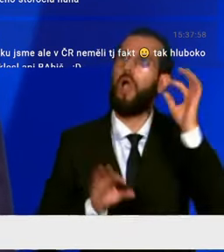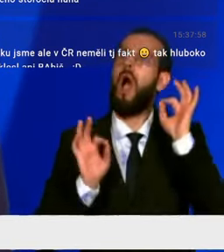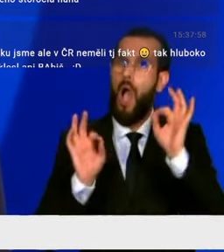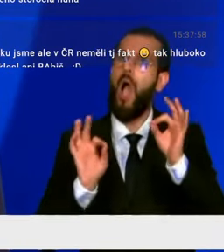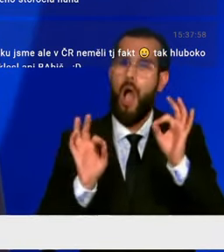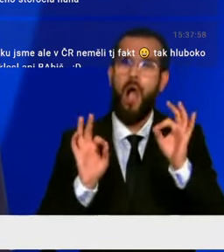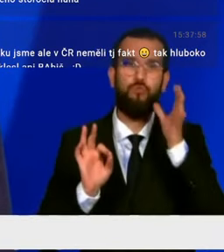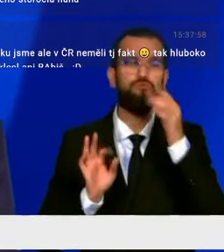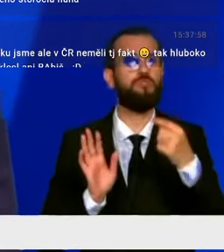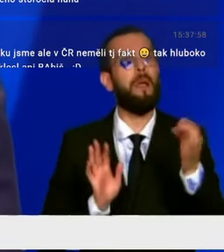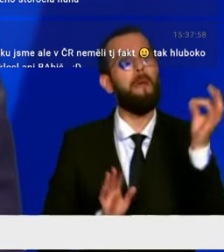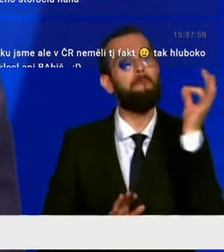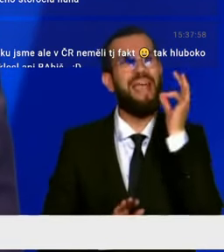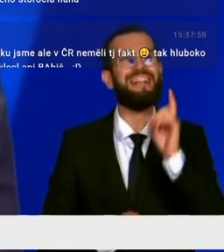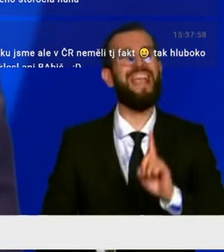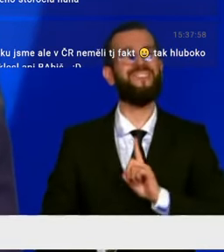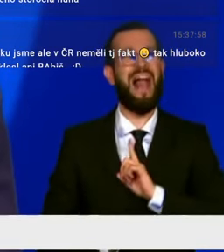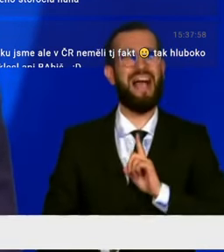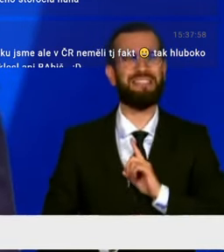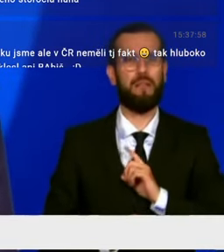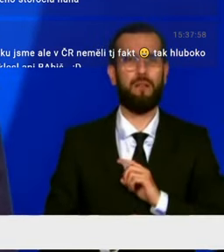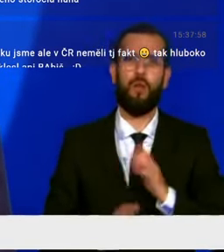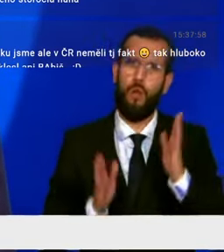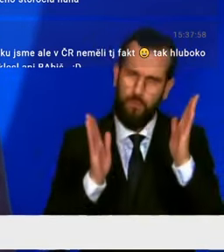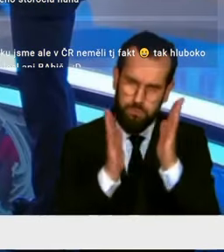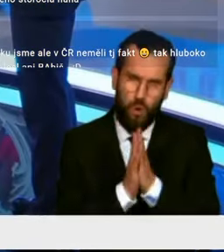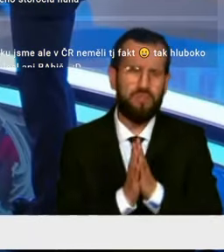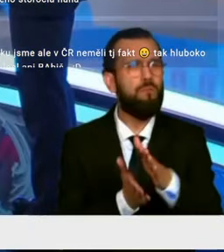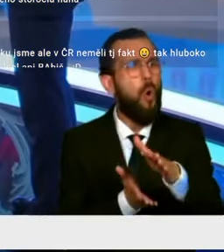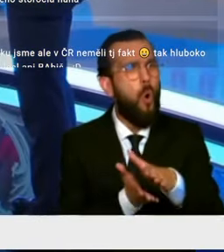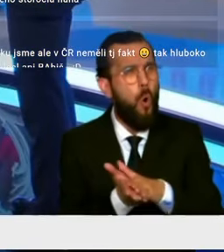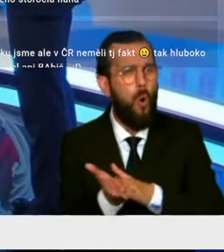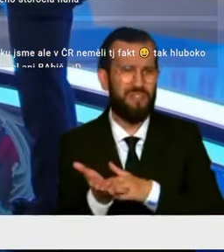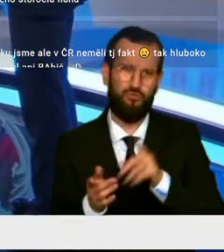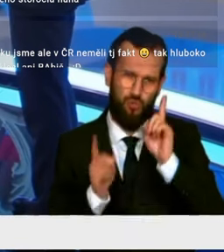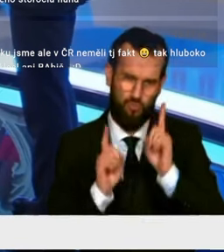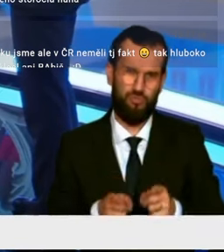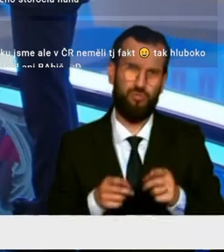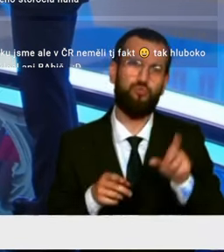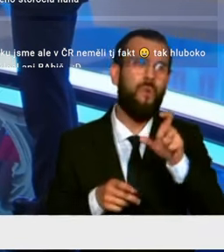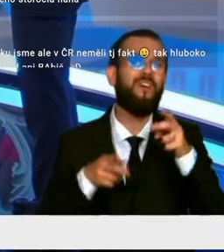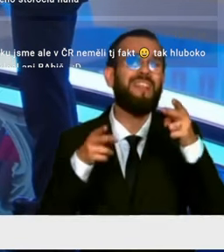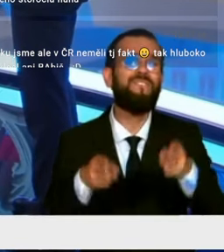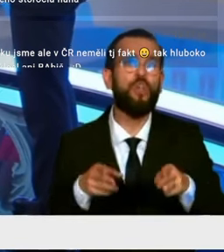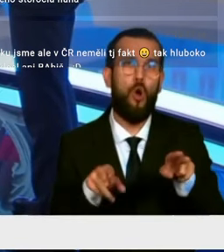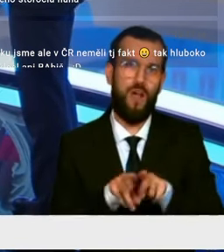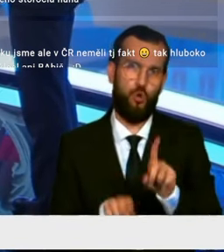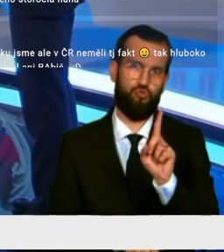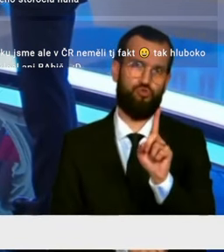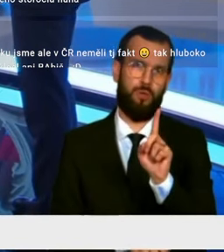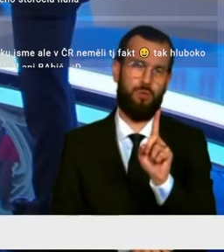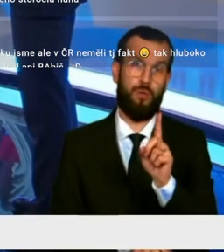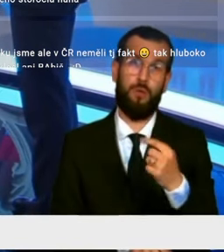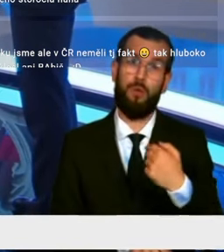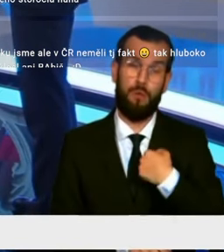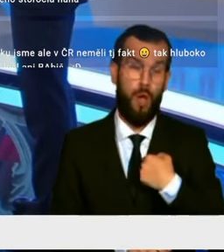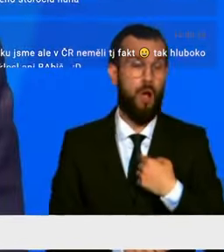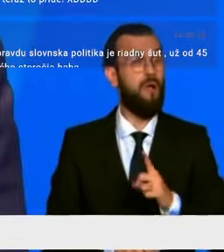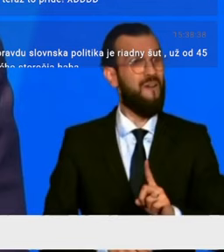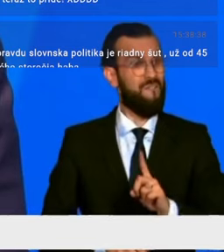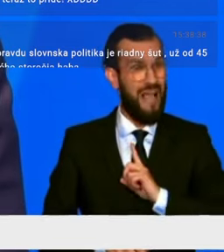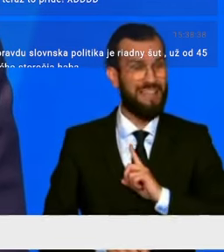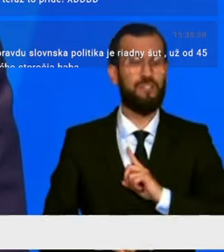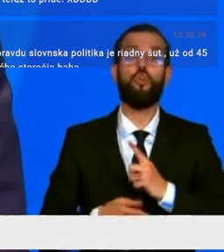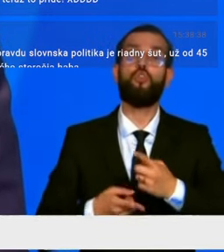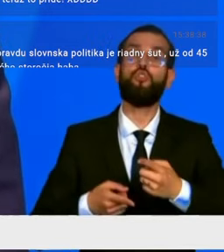už budete odrazu vlastenec vlastencom buď ste od narodenia lebo vás tak vychovajú rodičia Tak ako ja som aj vlastenec aj sociálny